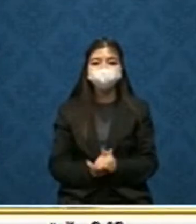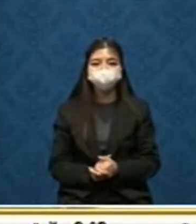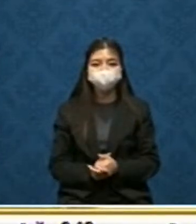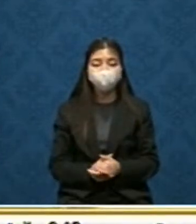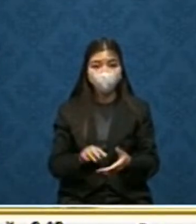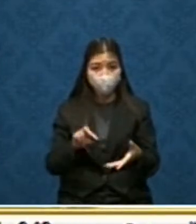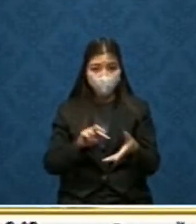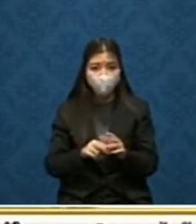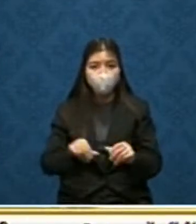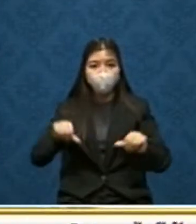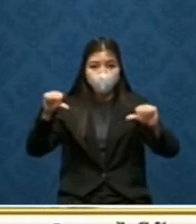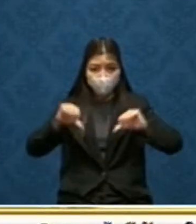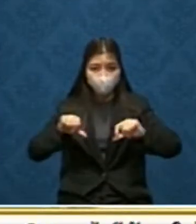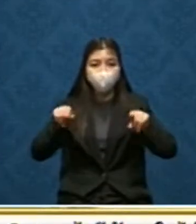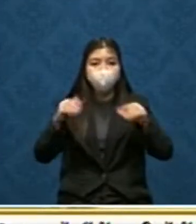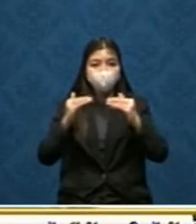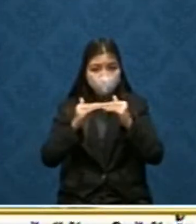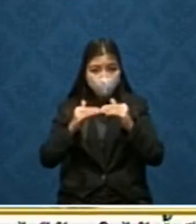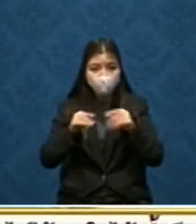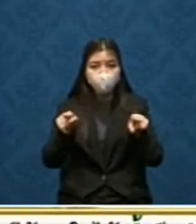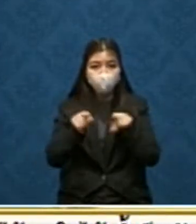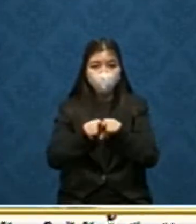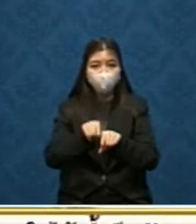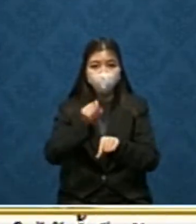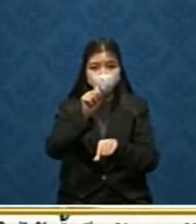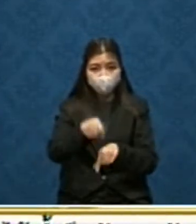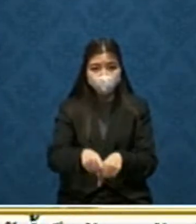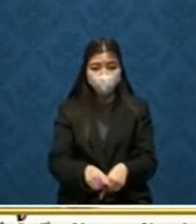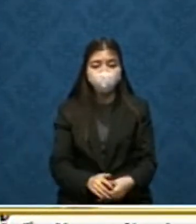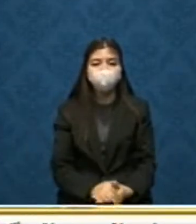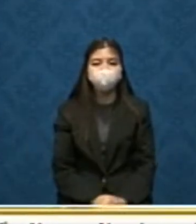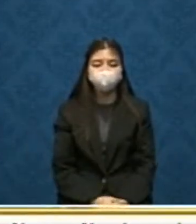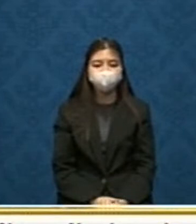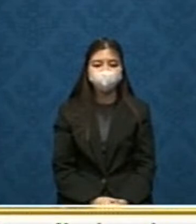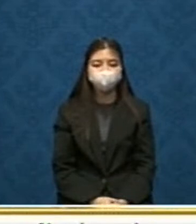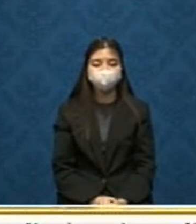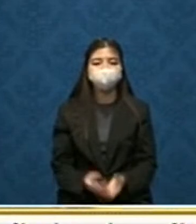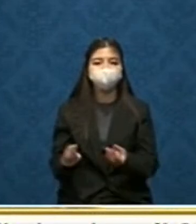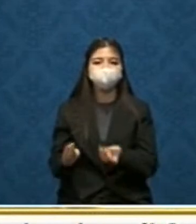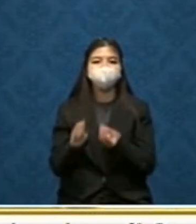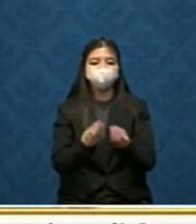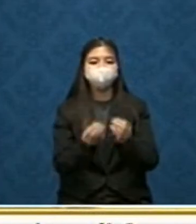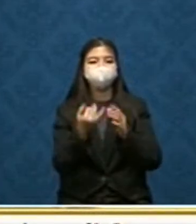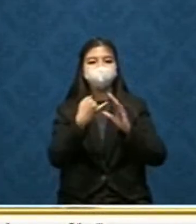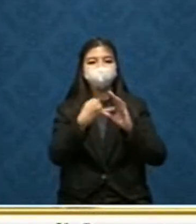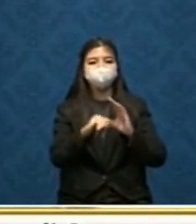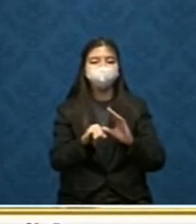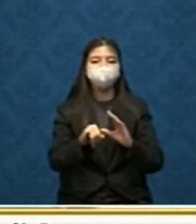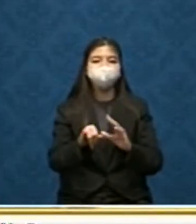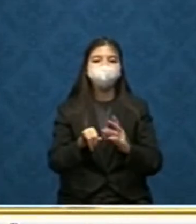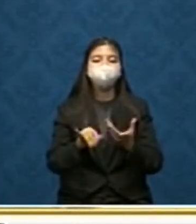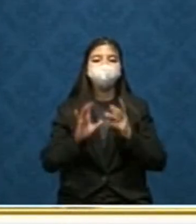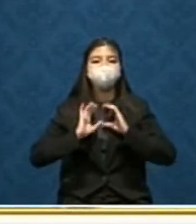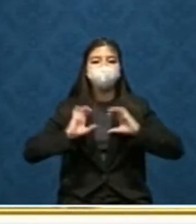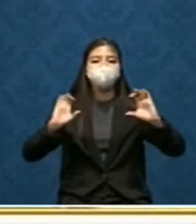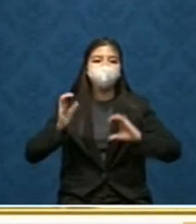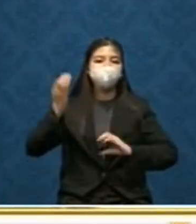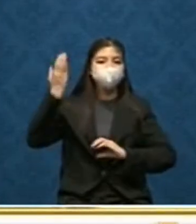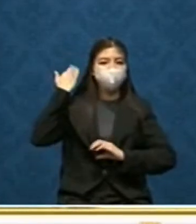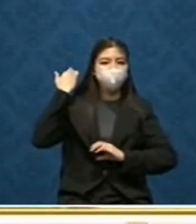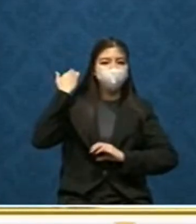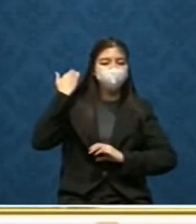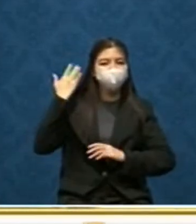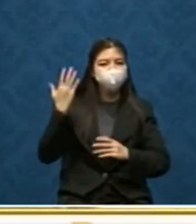คุเลวด้วยมยเพรนั้นอยาไปบ้อยให้ว่ามันเป็มาจากรรธบาก่อนจริง